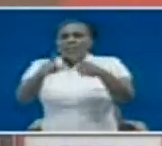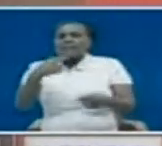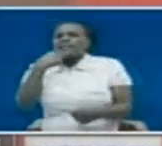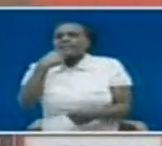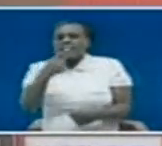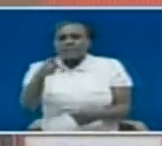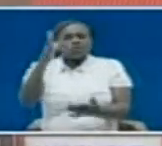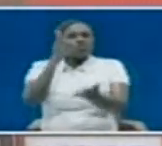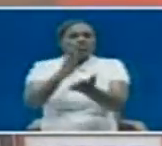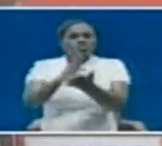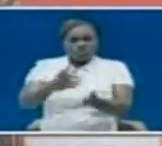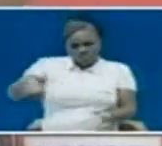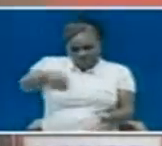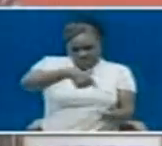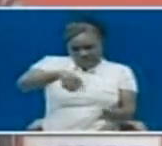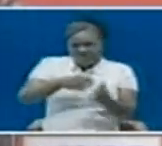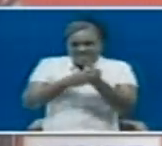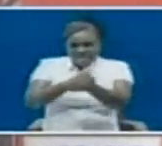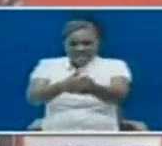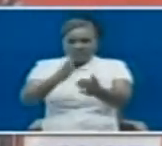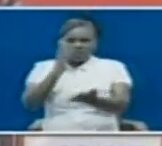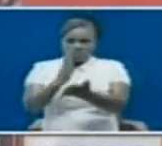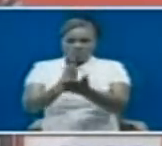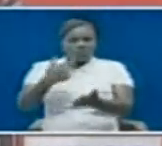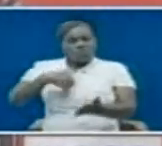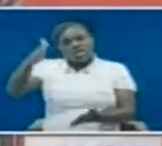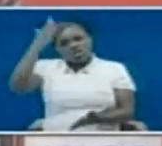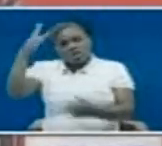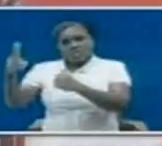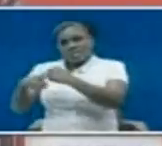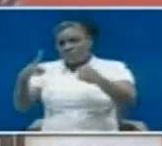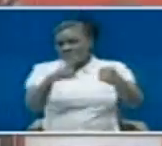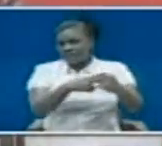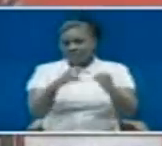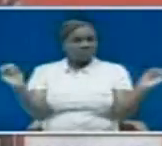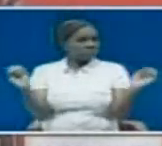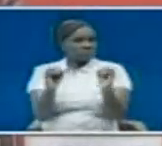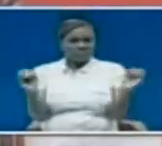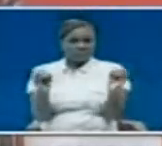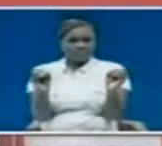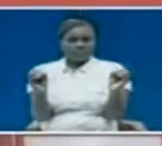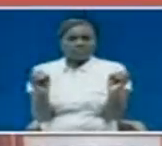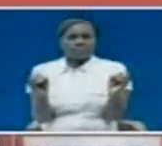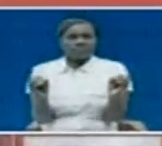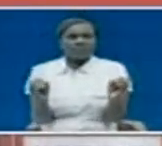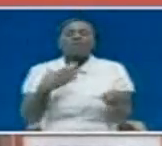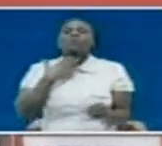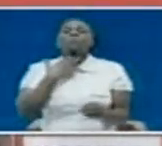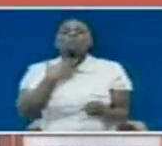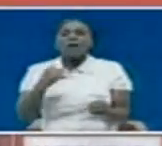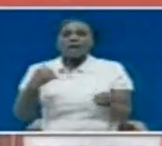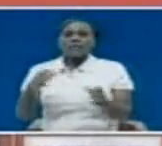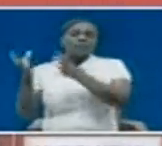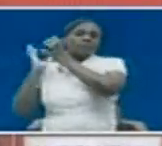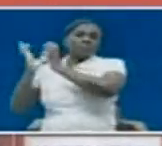naambia maneno yako, sisi tukiwa vinara wenyewe hatujui sabasaba baada ya sabasaba what next. Tunataka watu wa